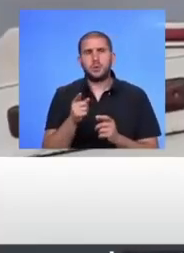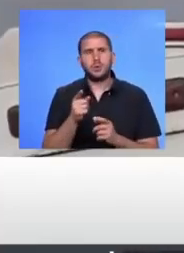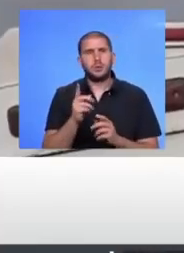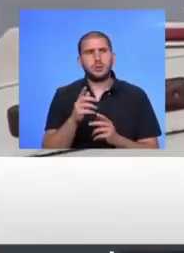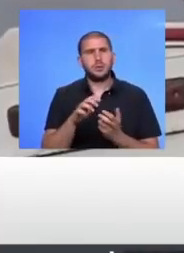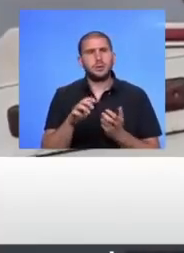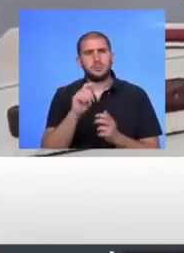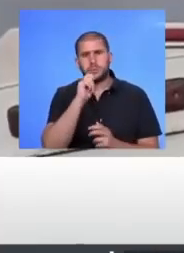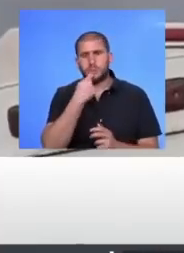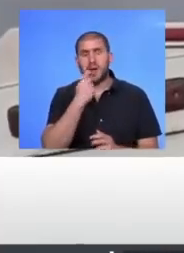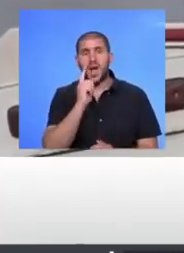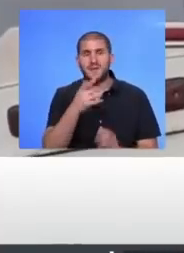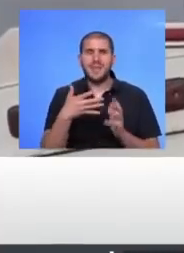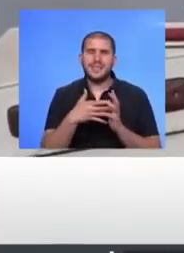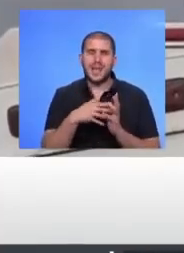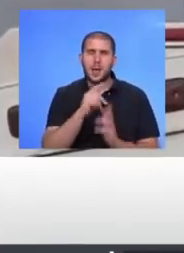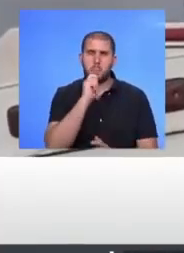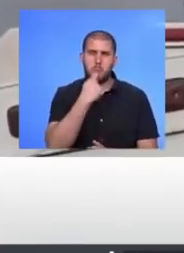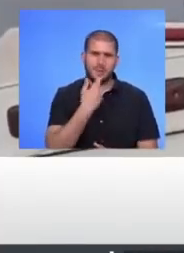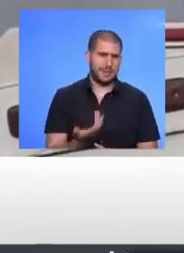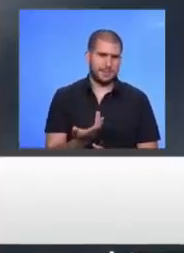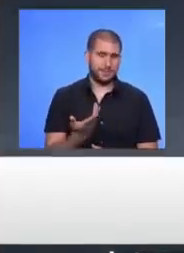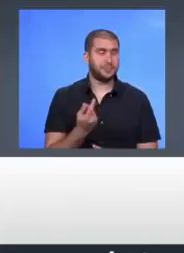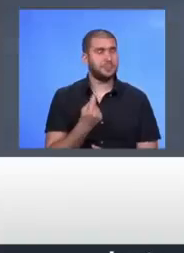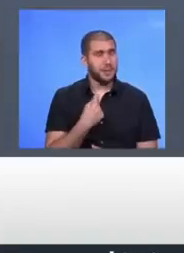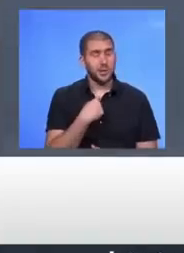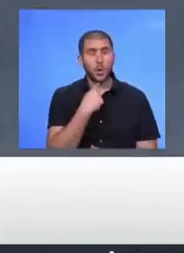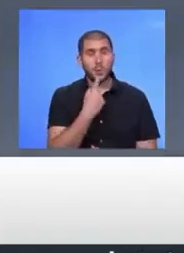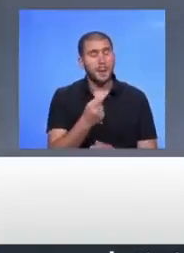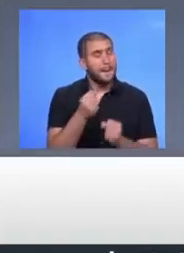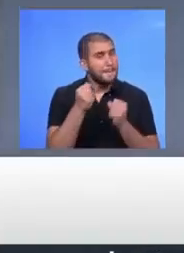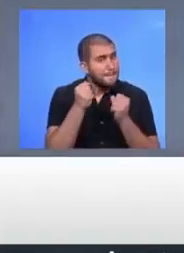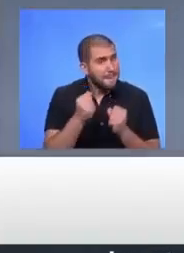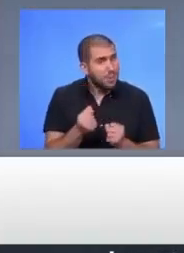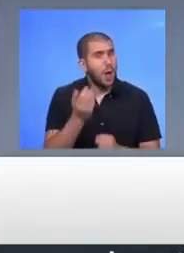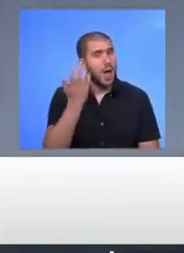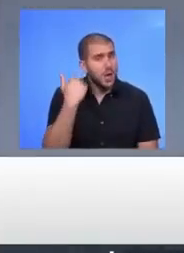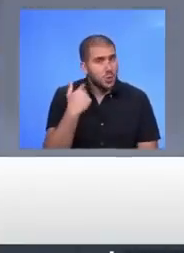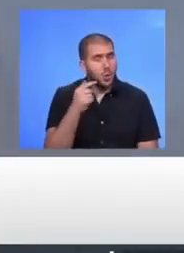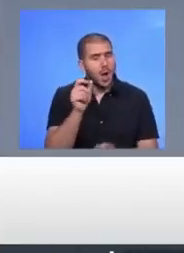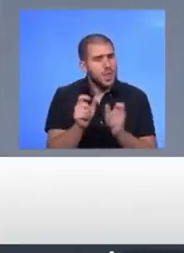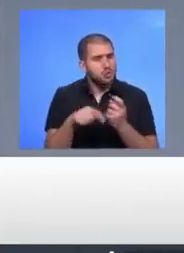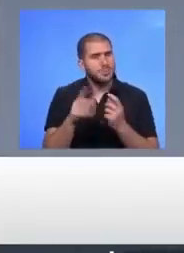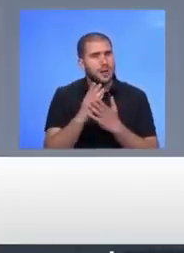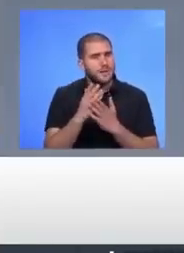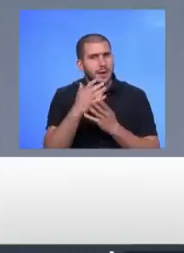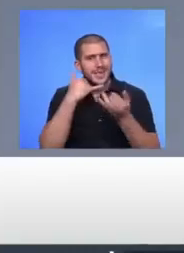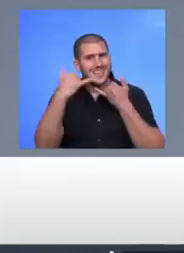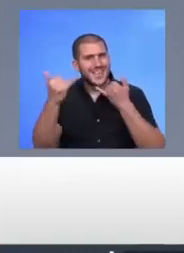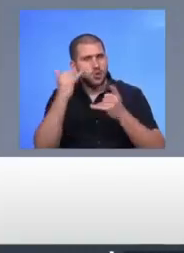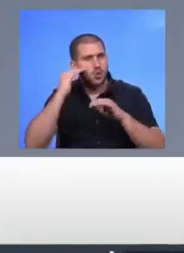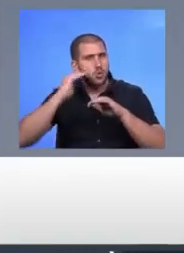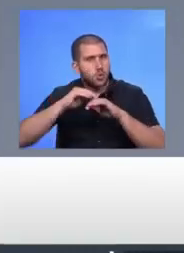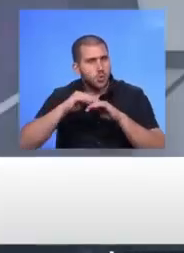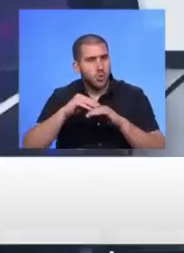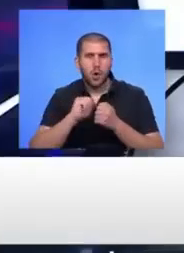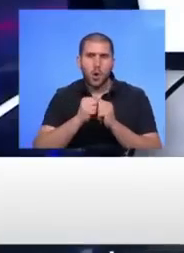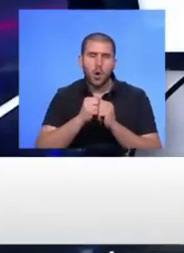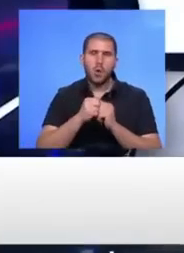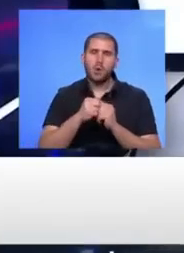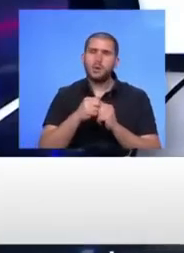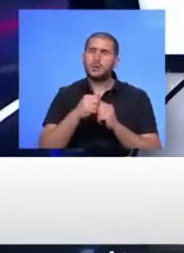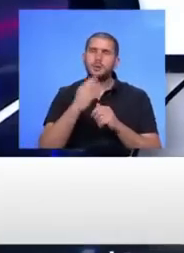המסווג, התחקיר המודיעיני. כן. שאני אומר, בטוח שהיו פה מקורות שירימו טלפון, או שידרו